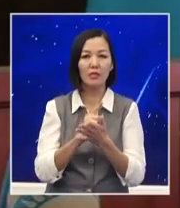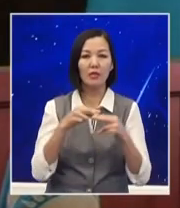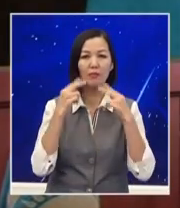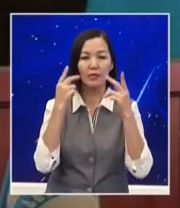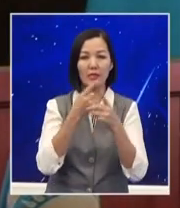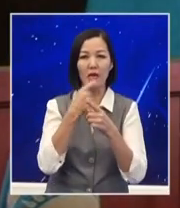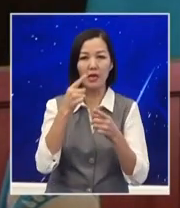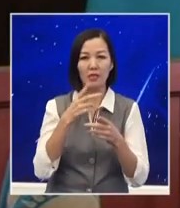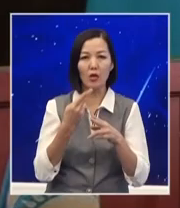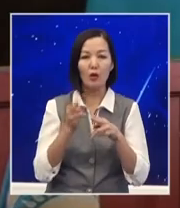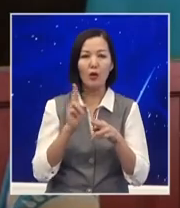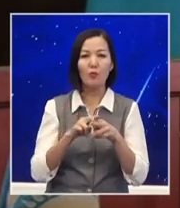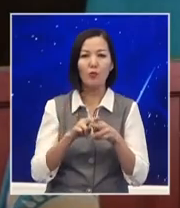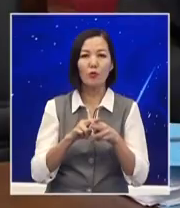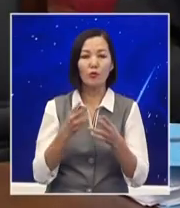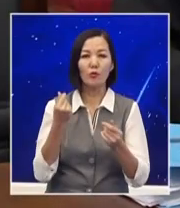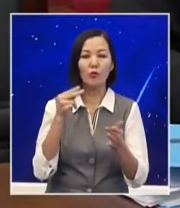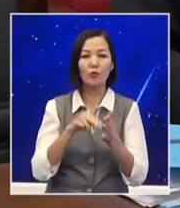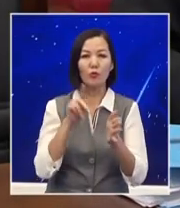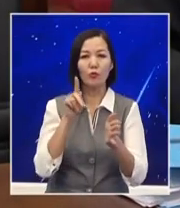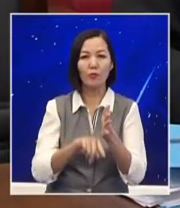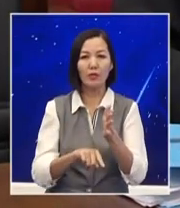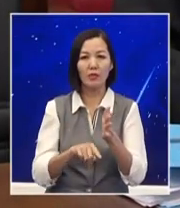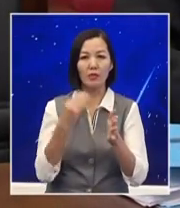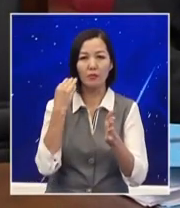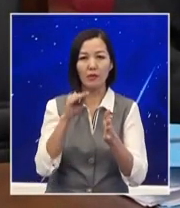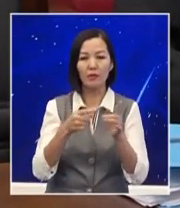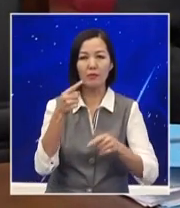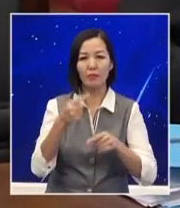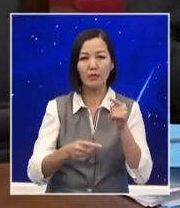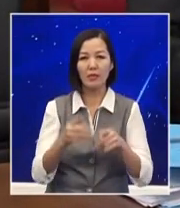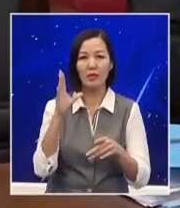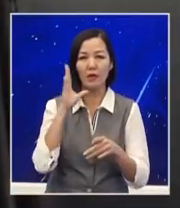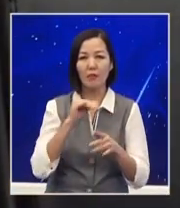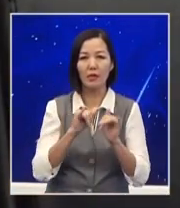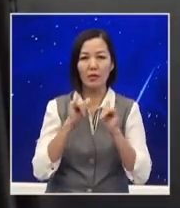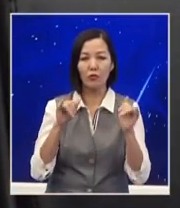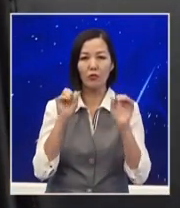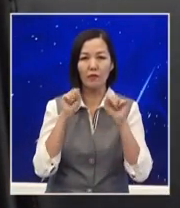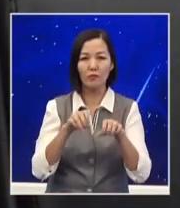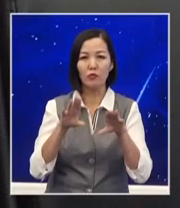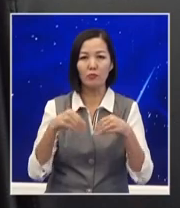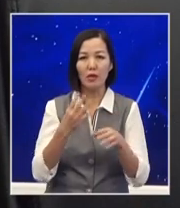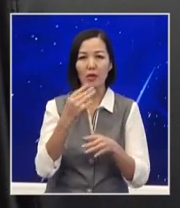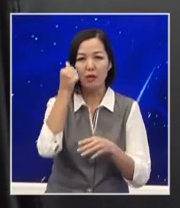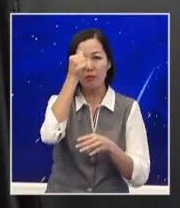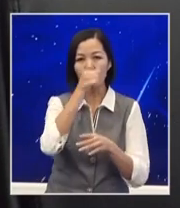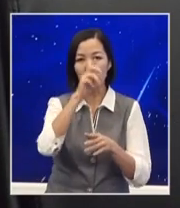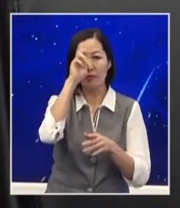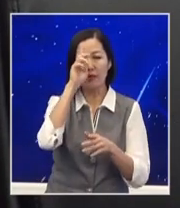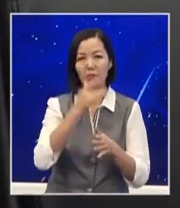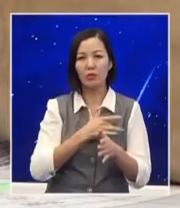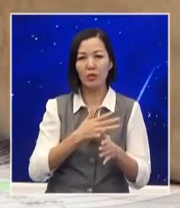айтты. Бұл өнімнің өзіндік құнын төмендетіп, олардың сапасы мен бәсекеге қабілеттігін арттыруға мүмкіндік береді. 5 жыл ішінде